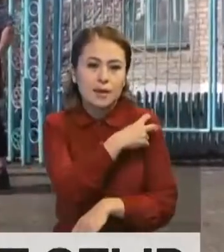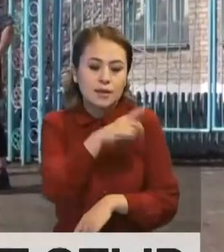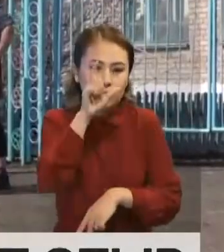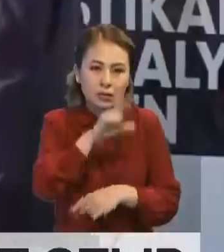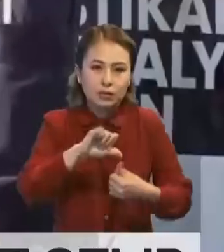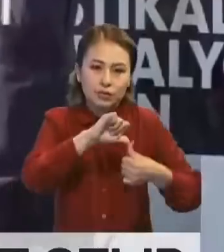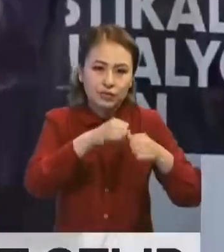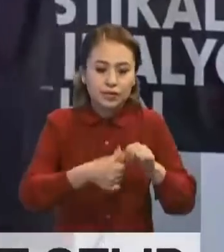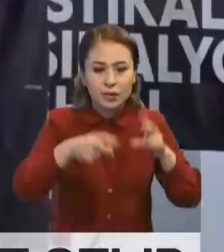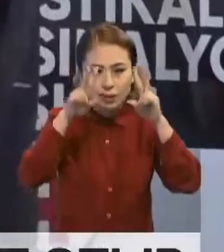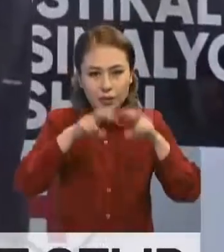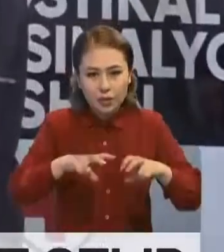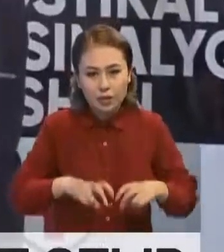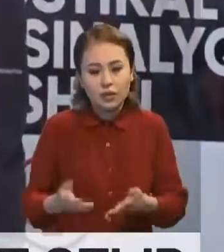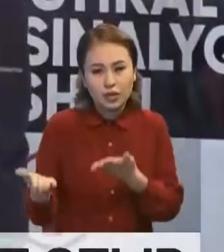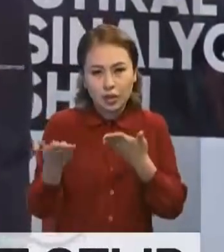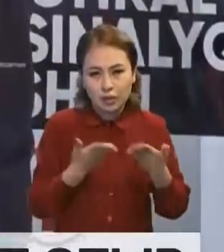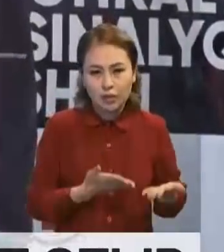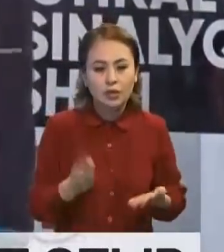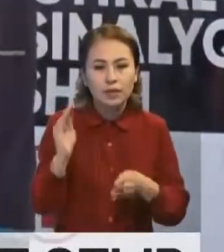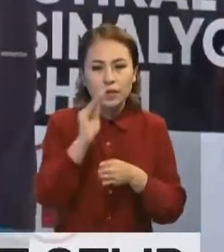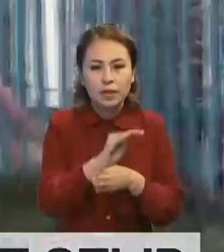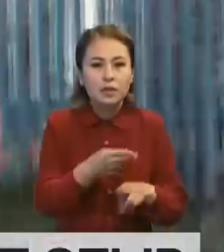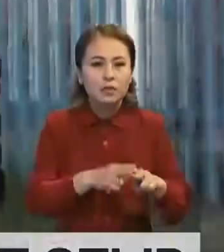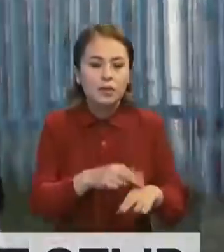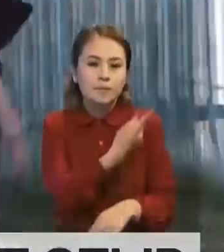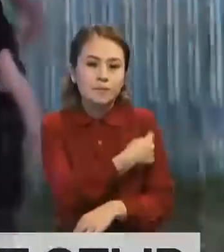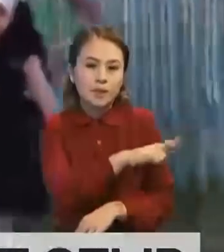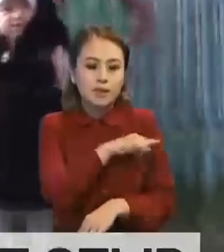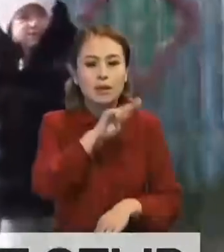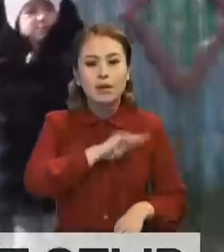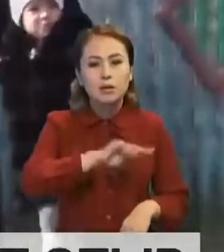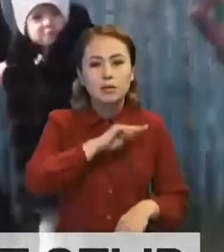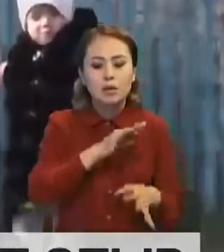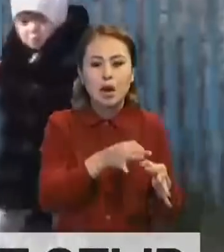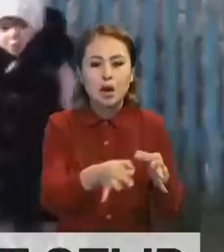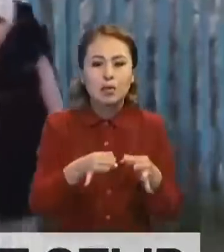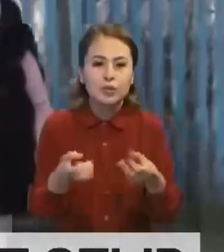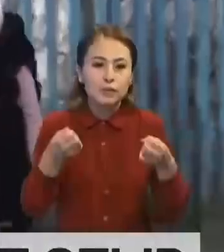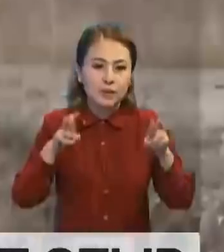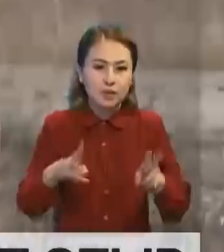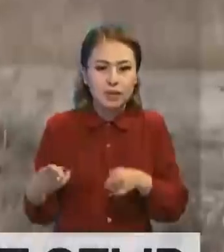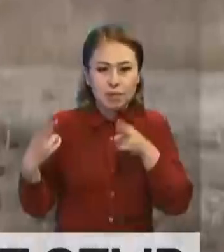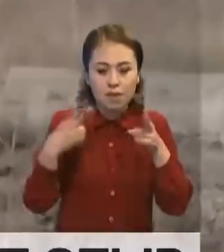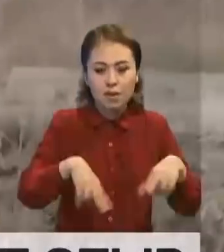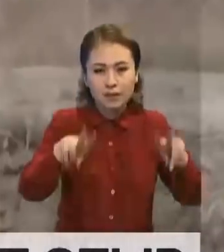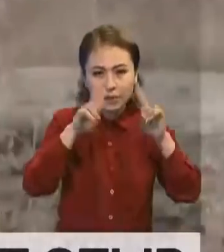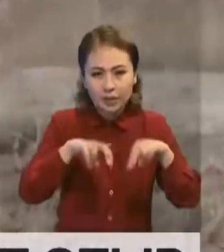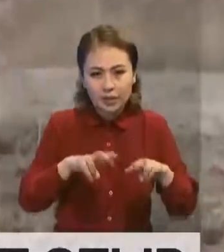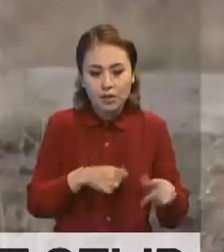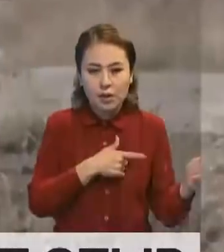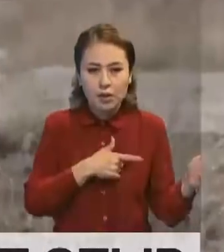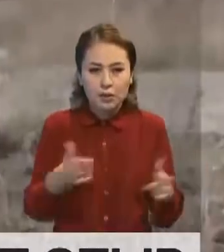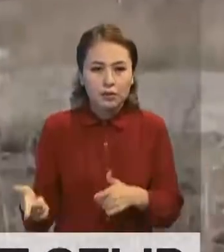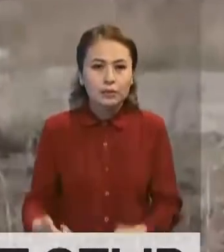түрде скринингтен өтіп тұруға шақырады. Ол үшін тіпті медицина қызметкерлері ауданнан арнайы барып тексеріс жүргізуге дайын.